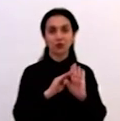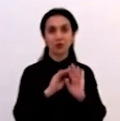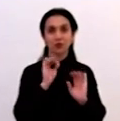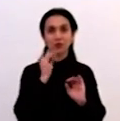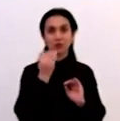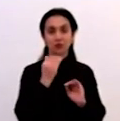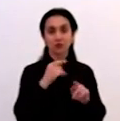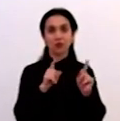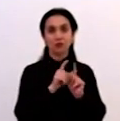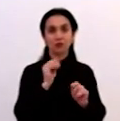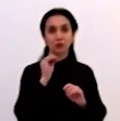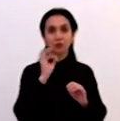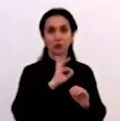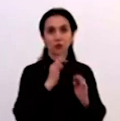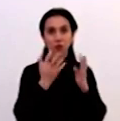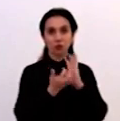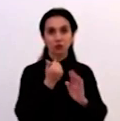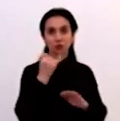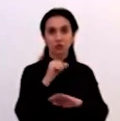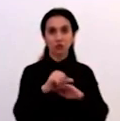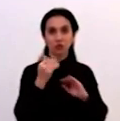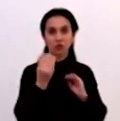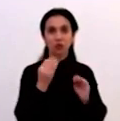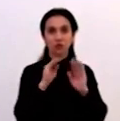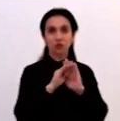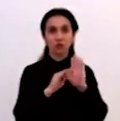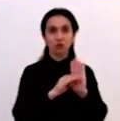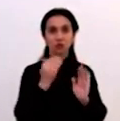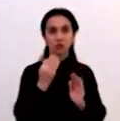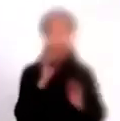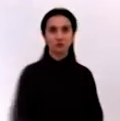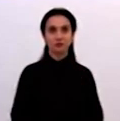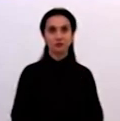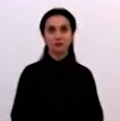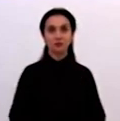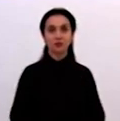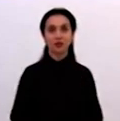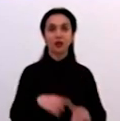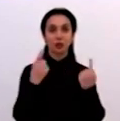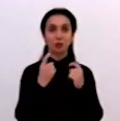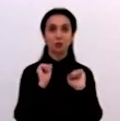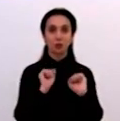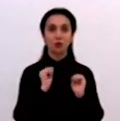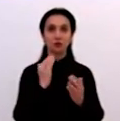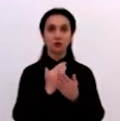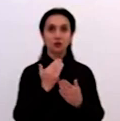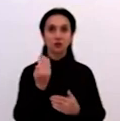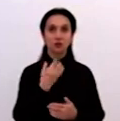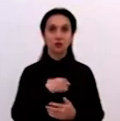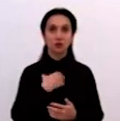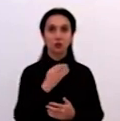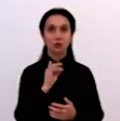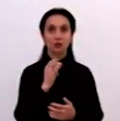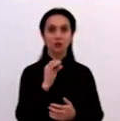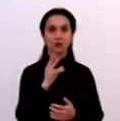olishni chegaralash uchun dastur vositalarini qo'llash. Axborotlarni muhofaza qilishning asosiy